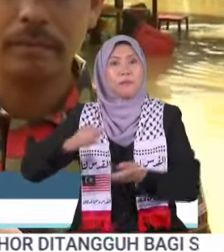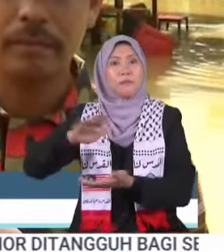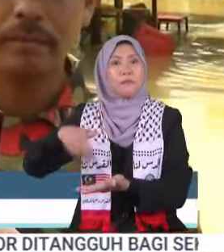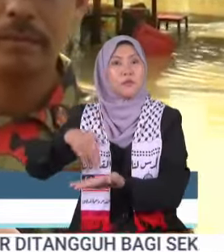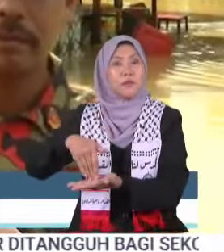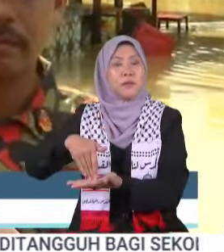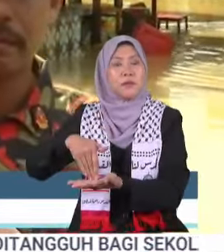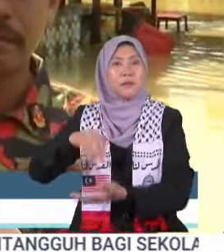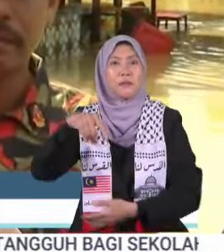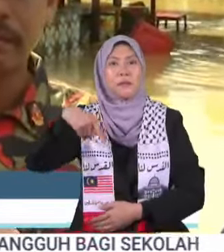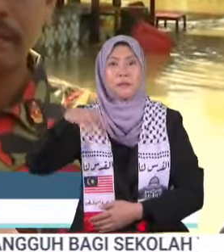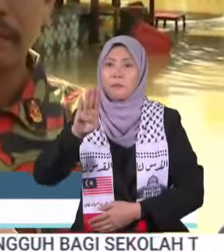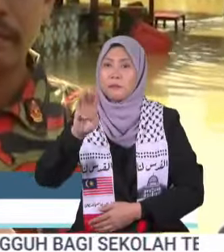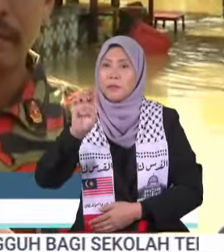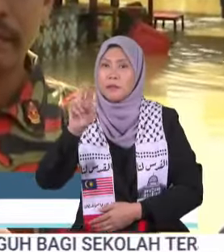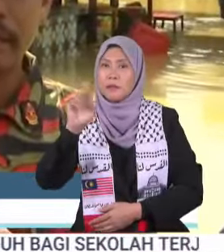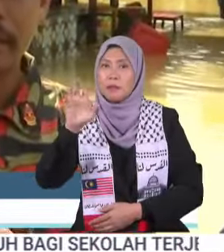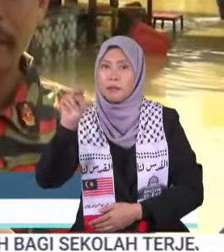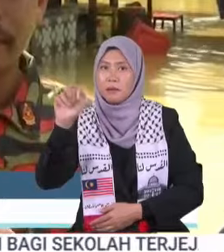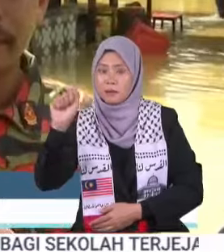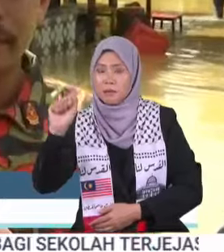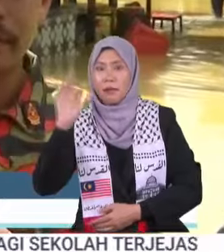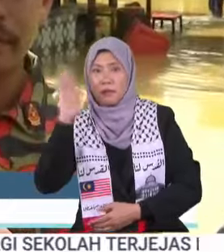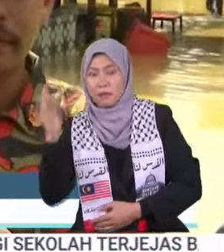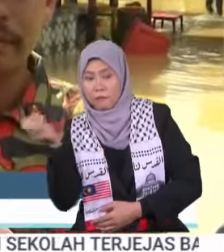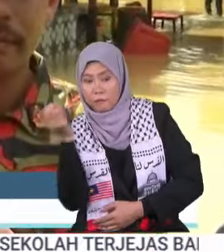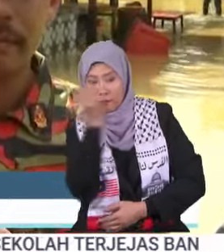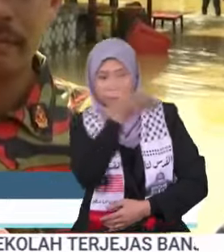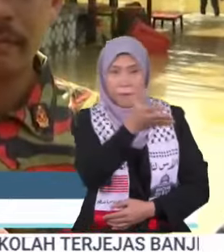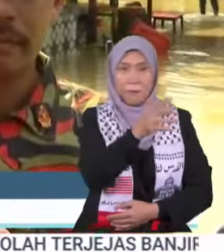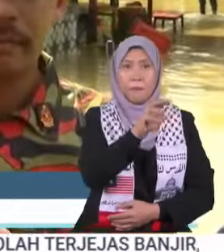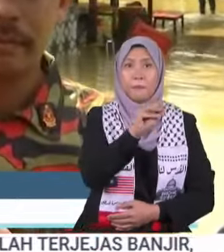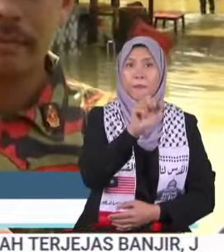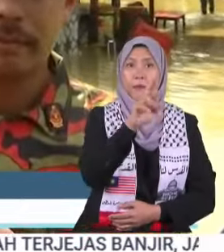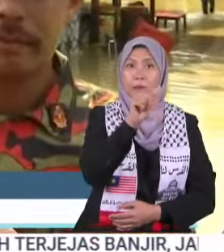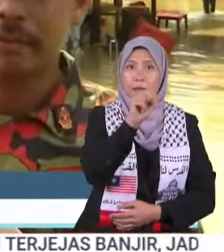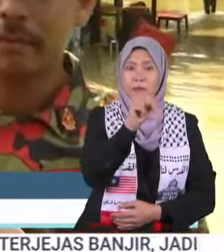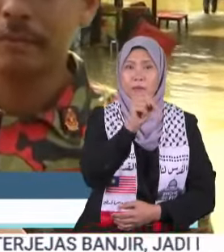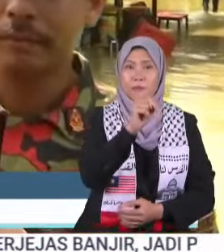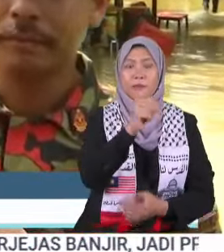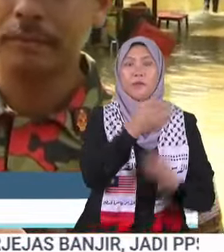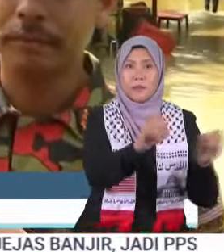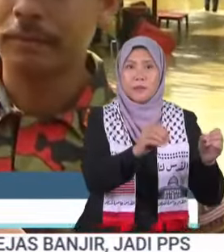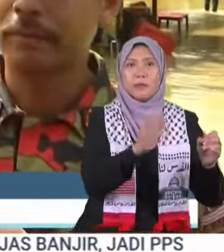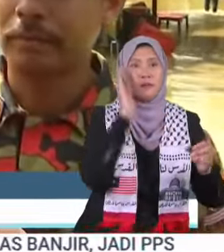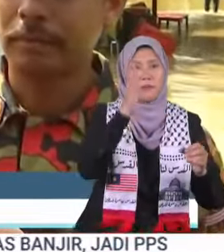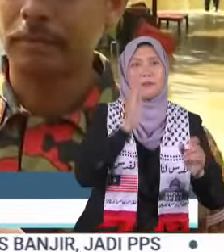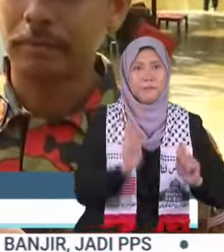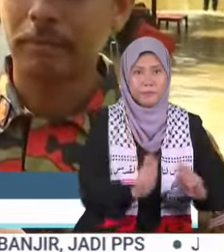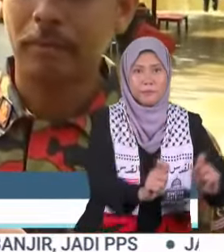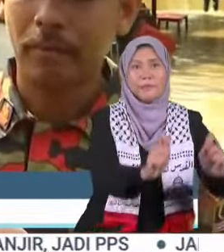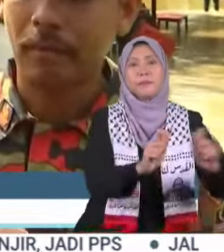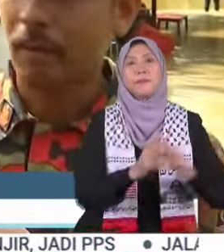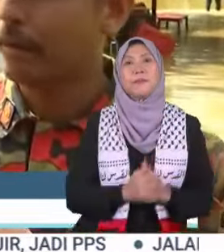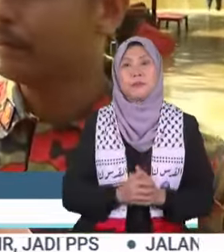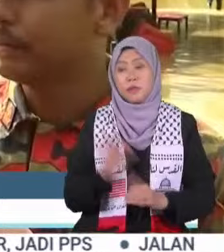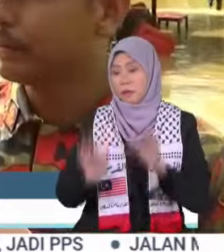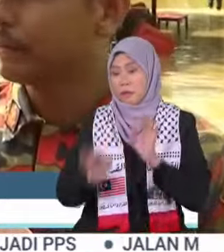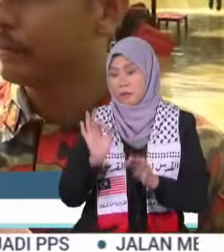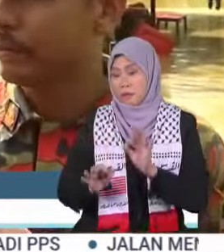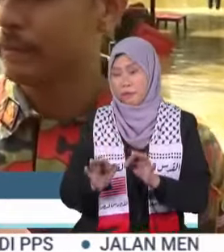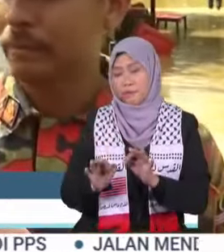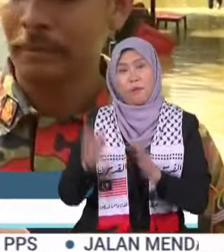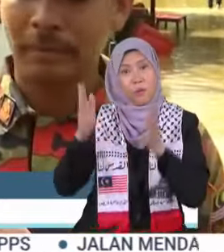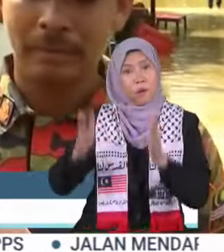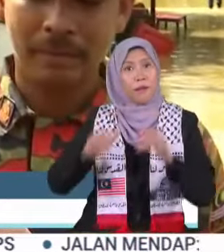sendiri yang memaklumkan kepada Bai bom dan pamat Maran okey untuk tindakan kita selanjutnya mahupun kalau sekiranya